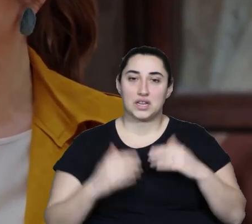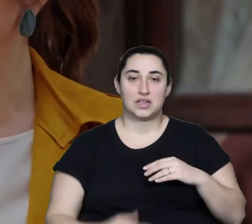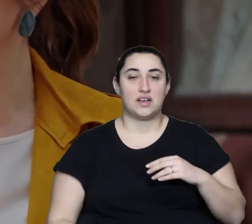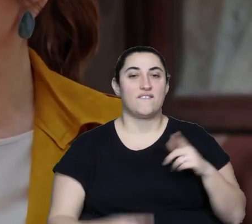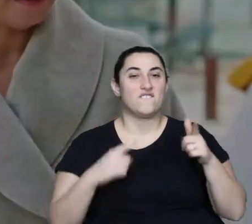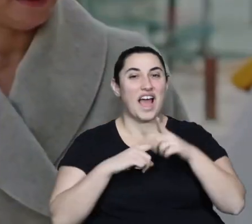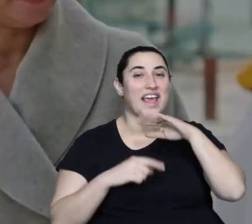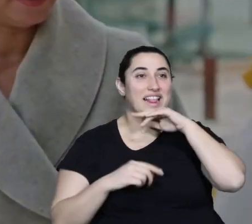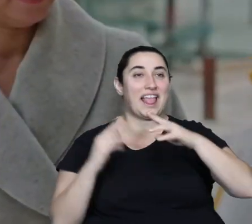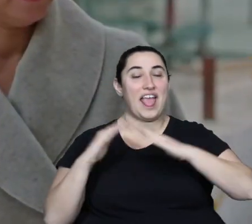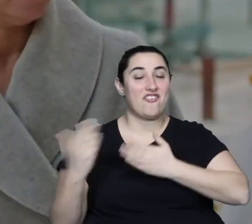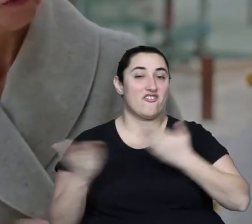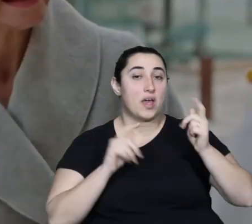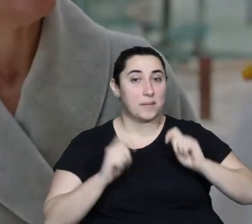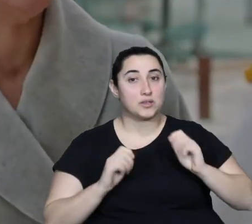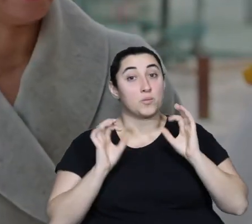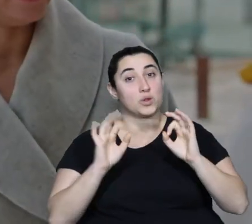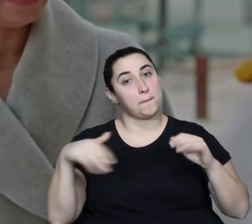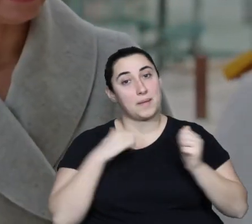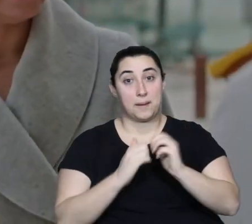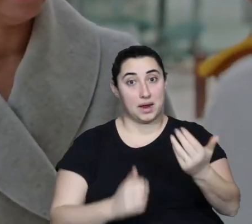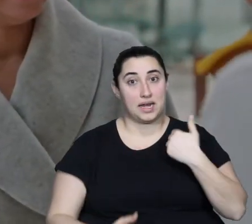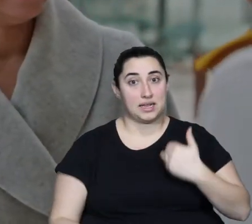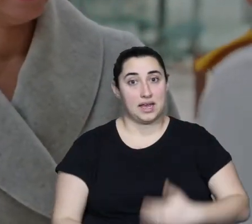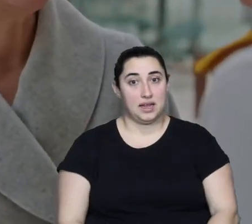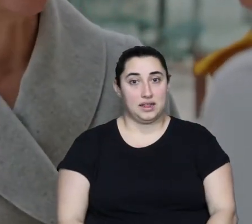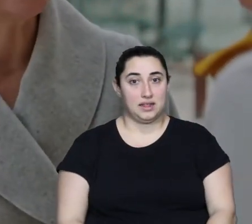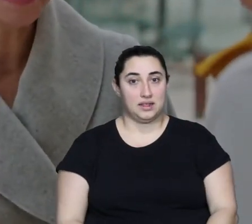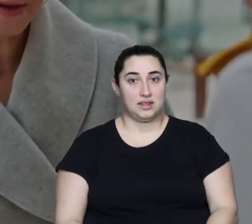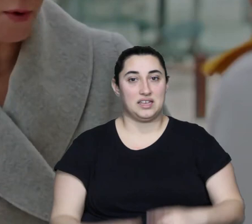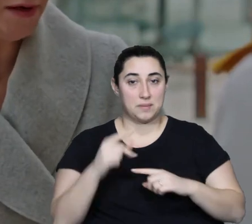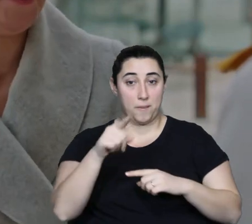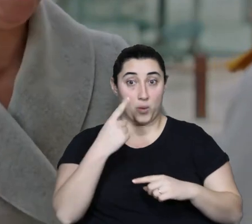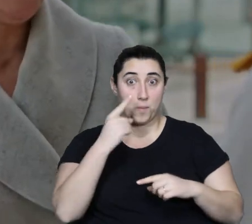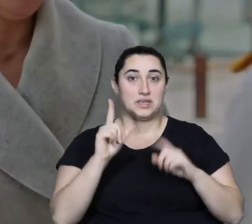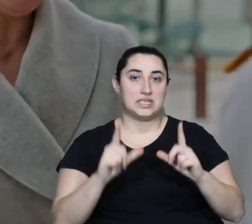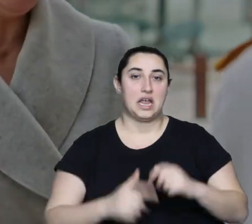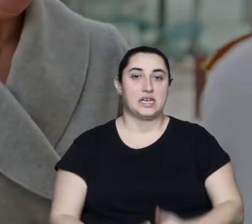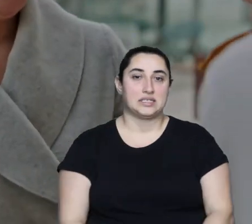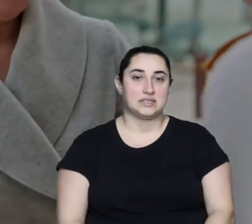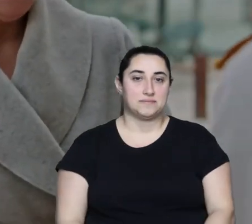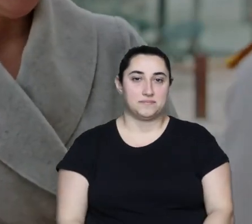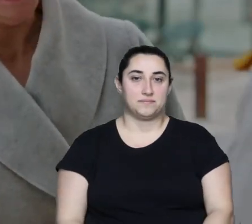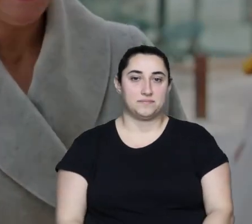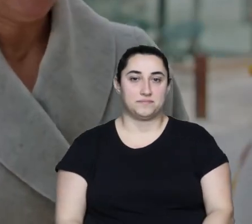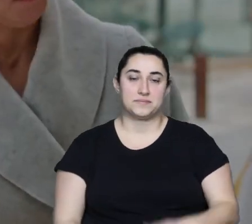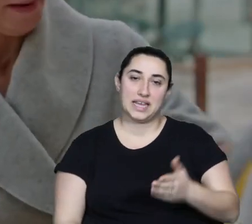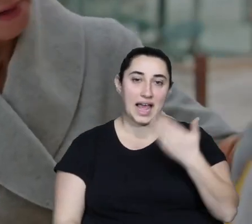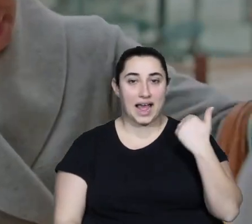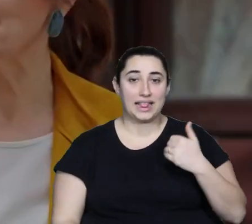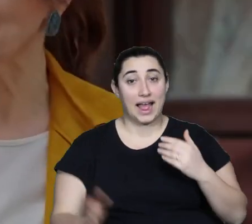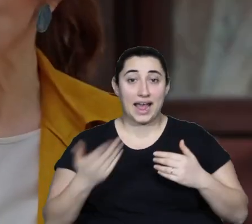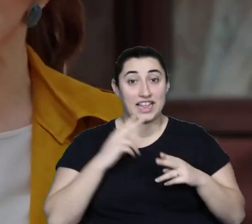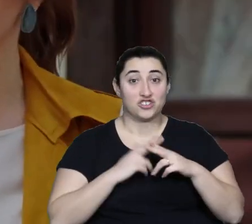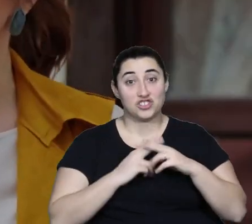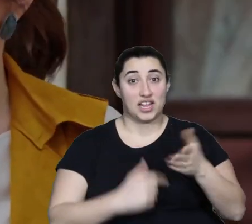Faik dedeyi eve çıkaracaklarmış. Mutlaka bizle gelmelisin. İbrahim'in seni böyle görmesi lazım. Hadi